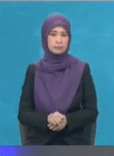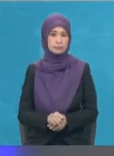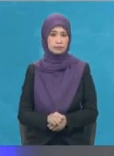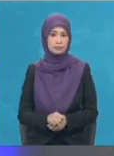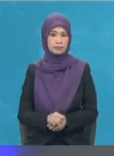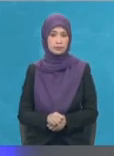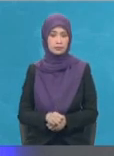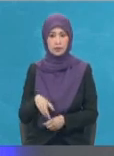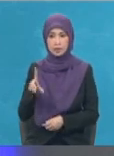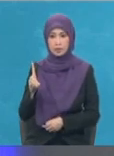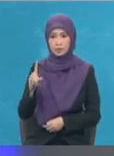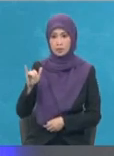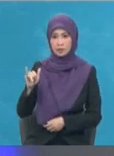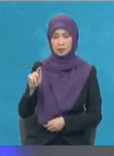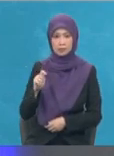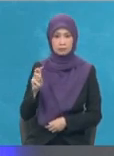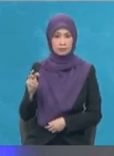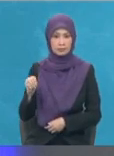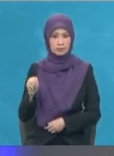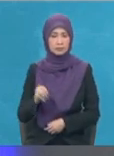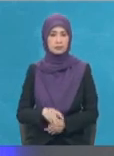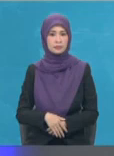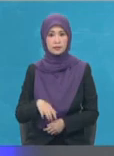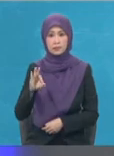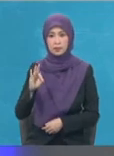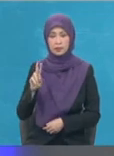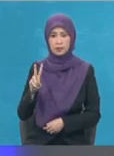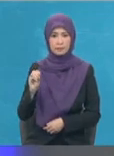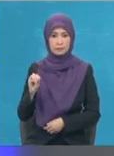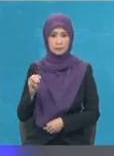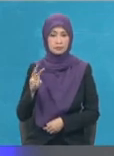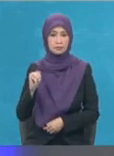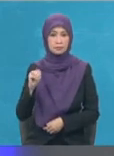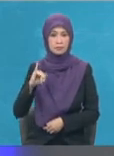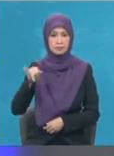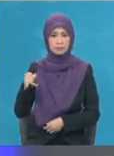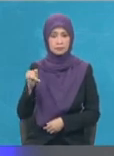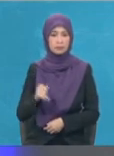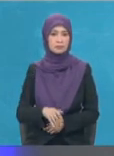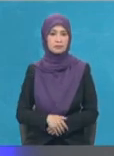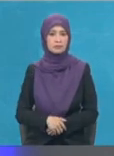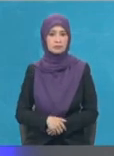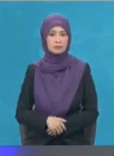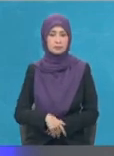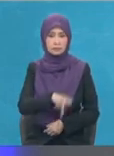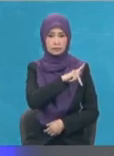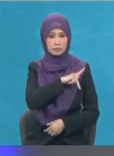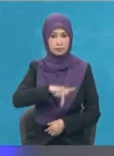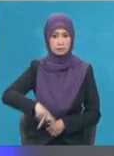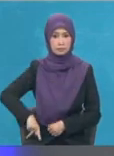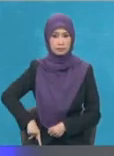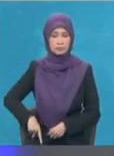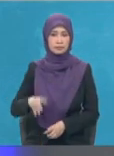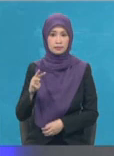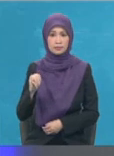selamat Mulia ialah Julian selamat Mulia Paduka Sri 920 meja udara pinggiran muda Abdul matin Ibni ke bawah dulu